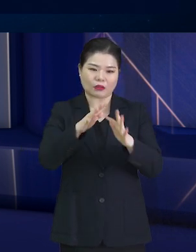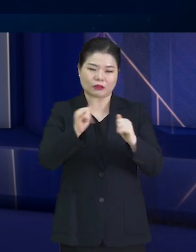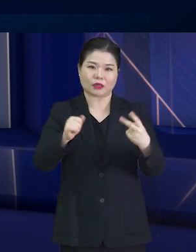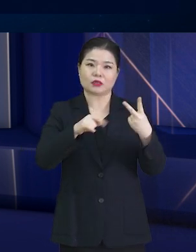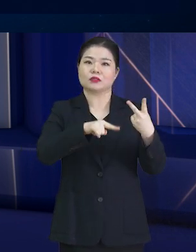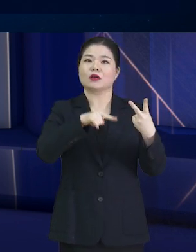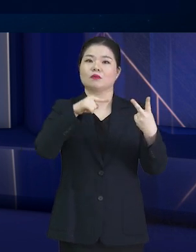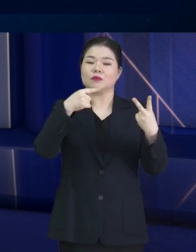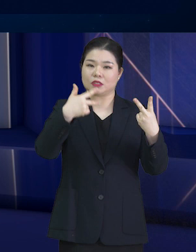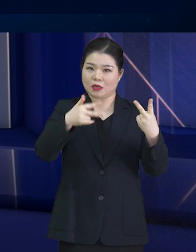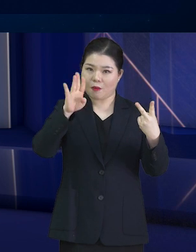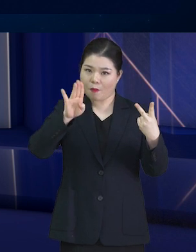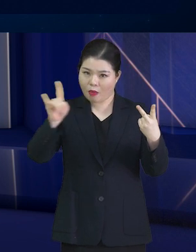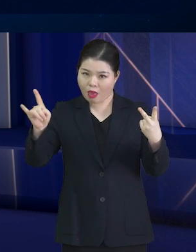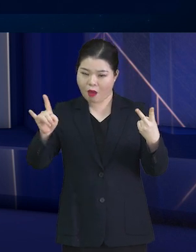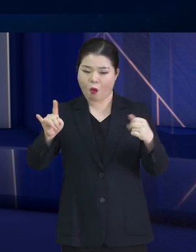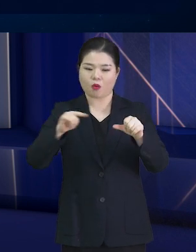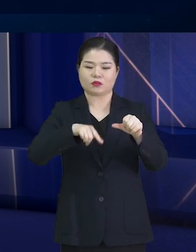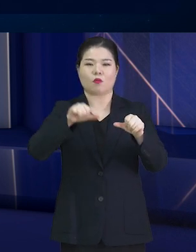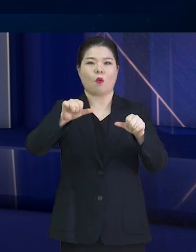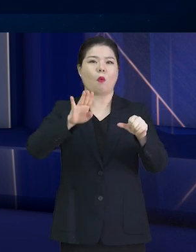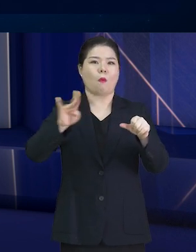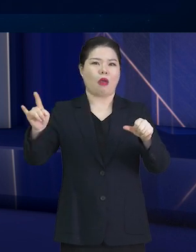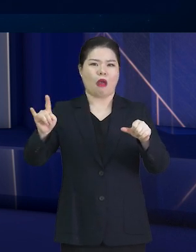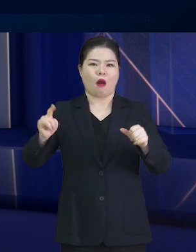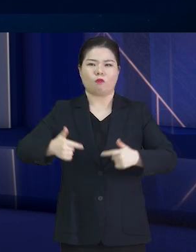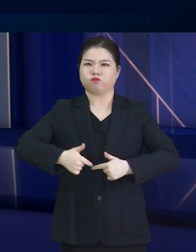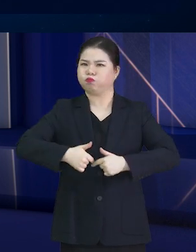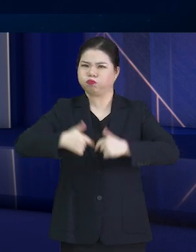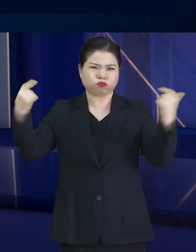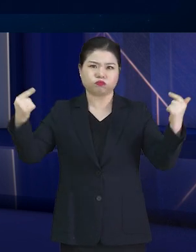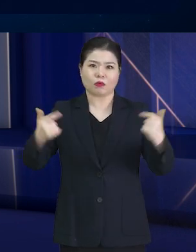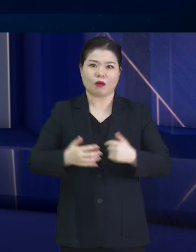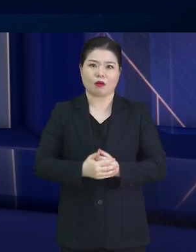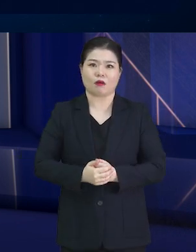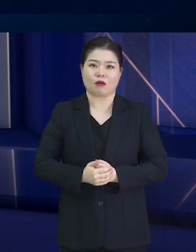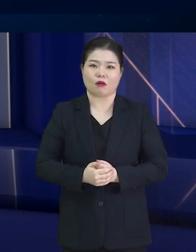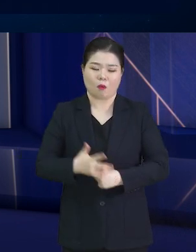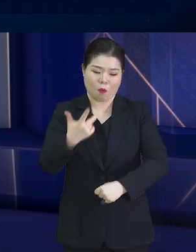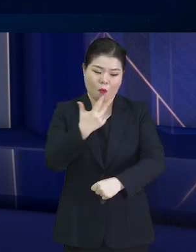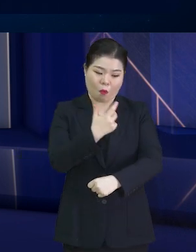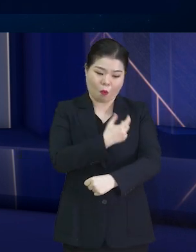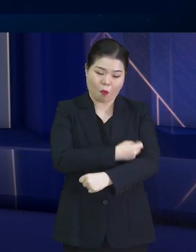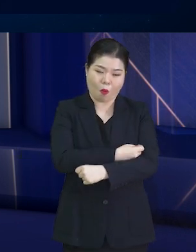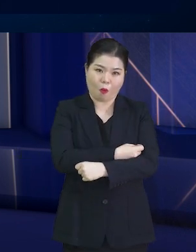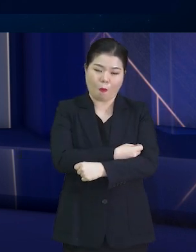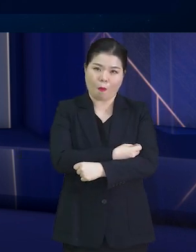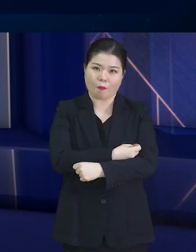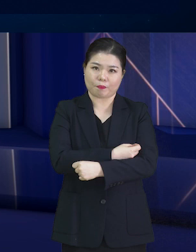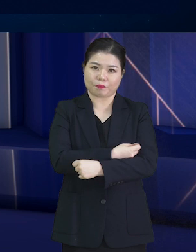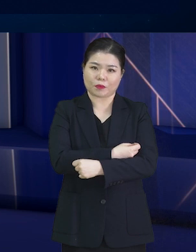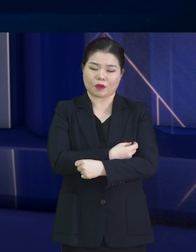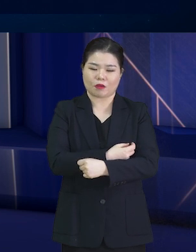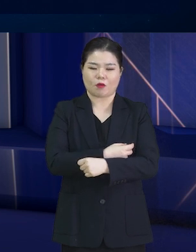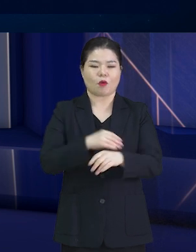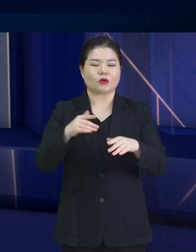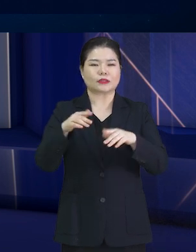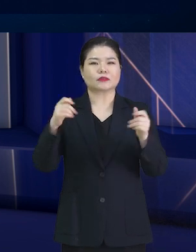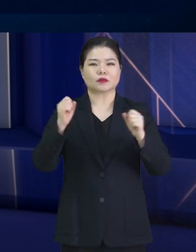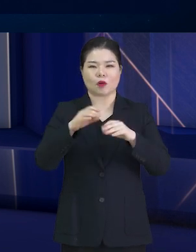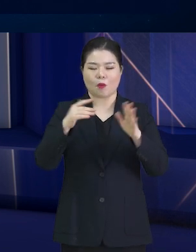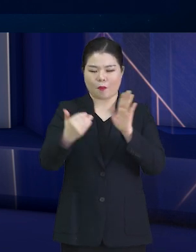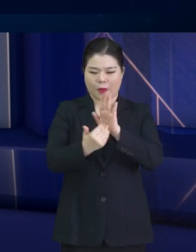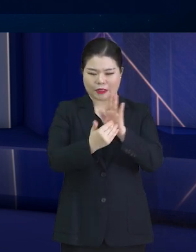각각 2.7배에서 5.5배까지 늘었습니다. 백신 접종에 따른 섣부른 방역 완화